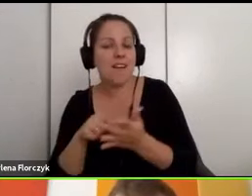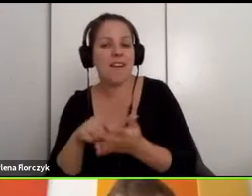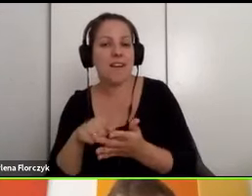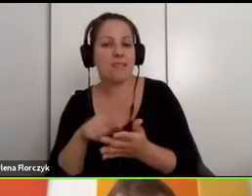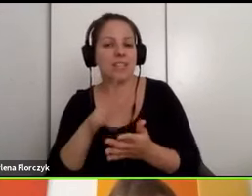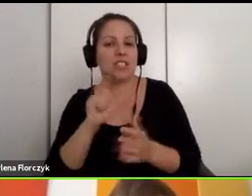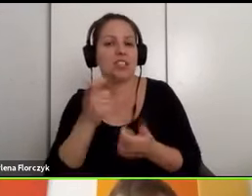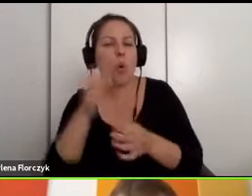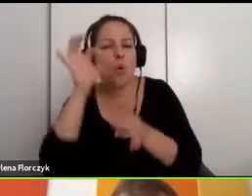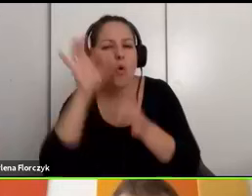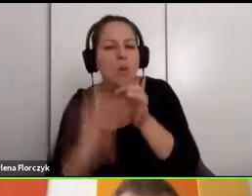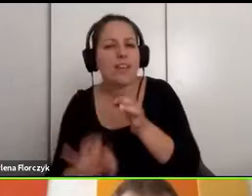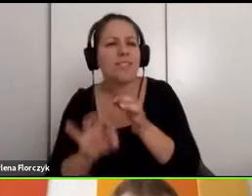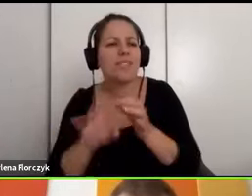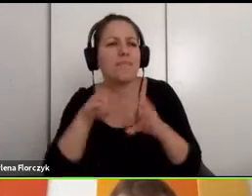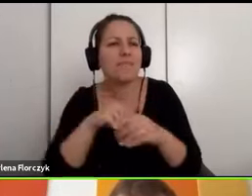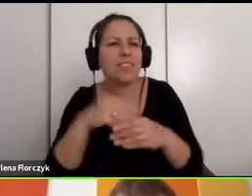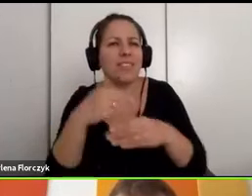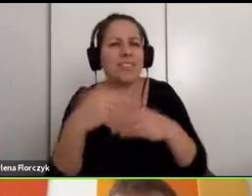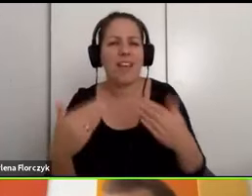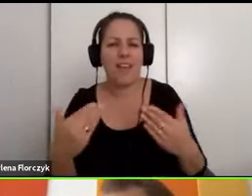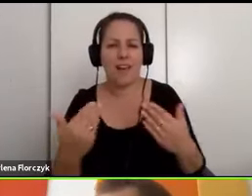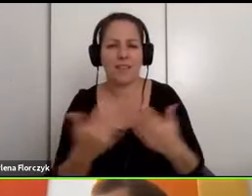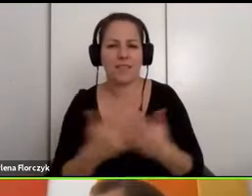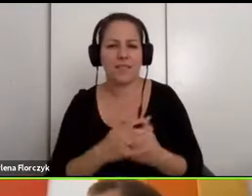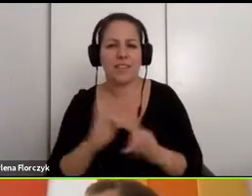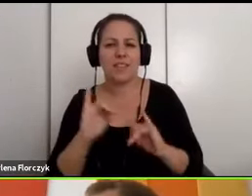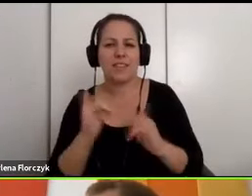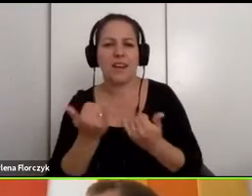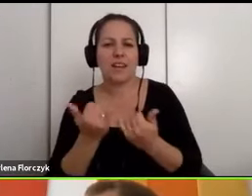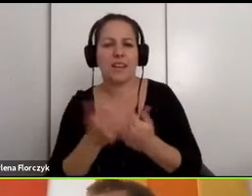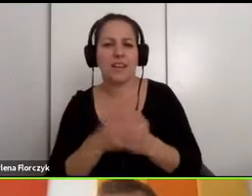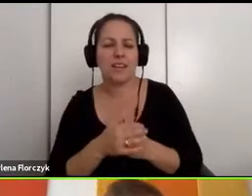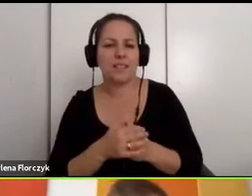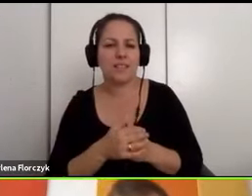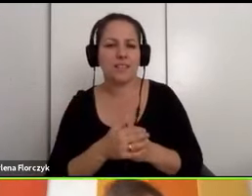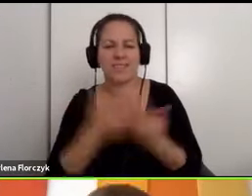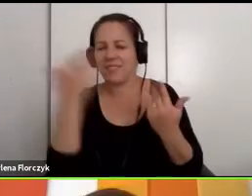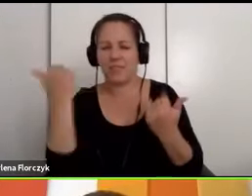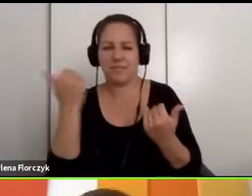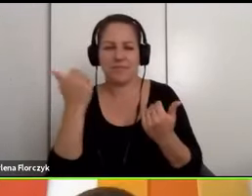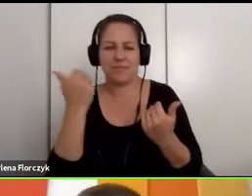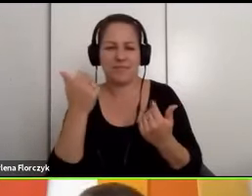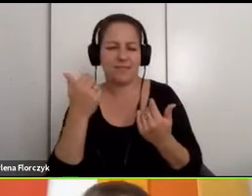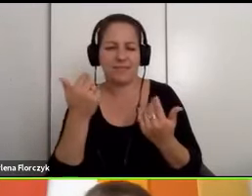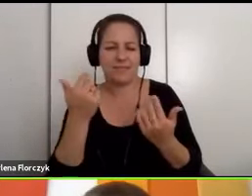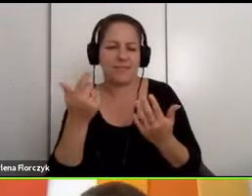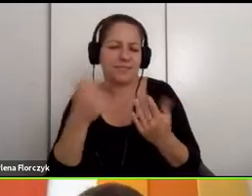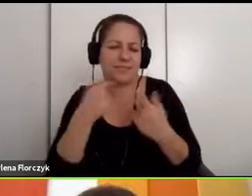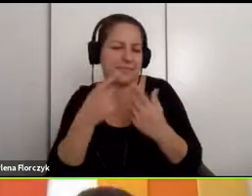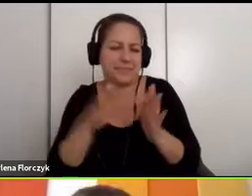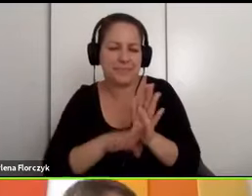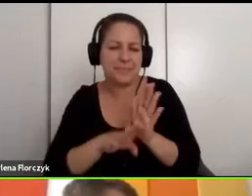co konkretnie niesie, to znaczy jakby jakie, no nie wiem, trywialnie mówiąc na przykład